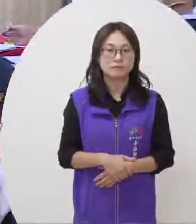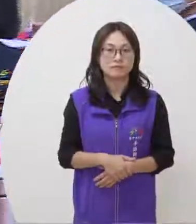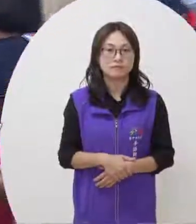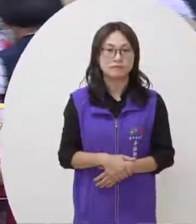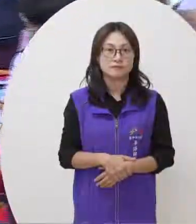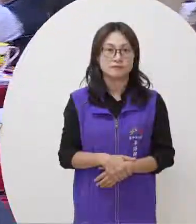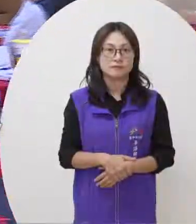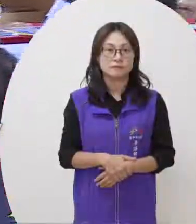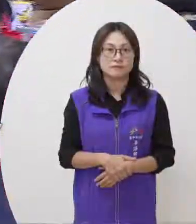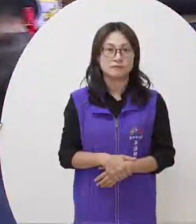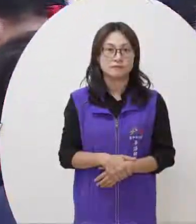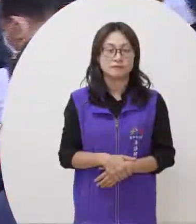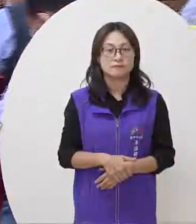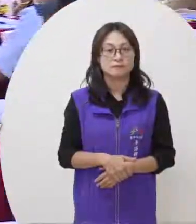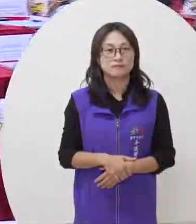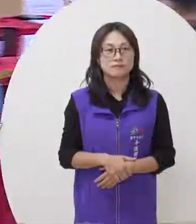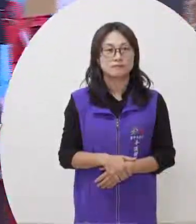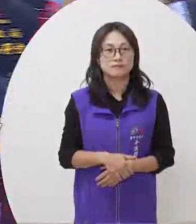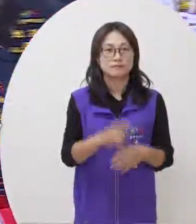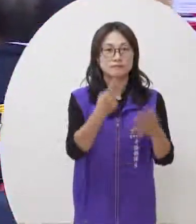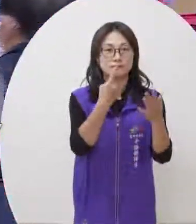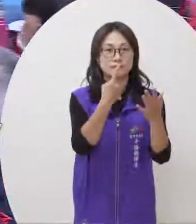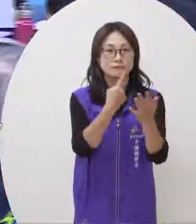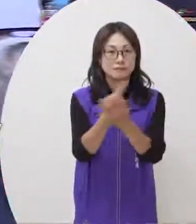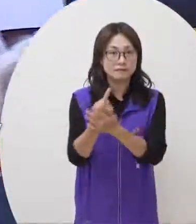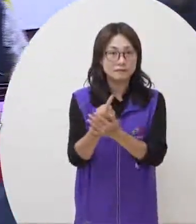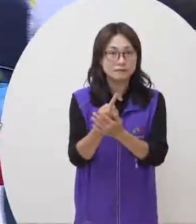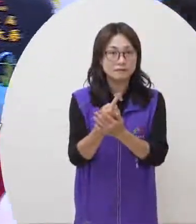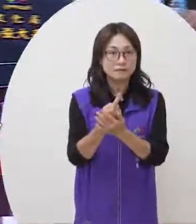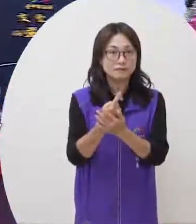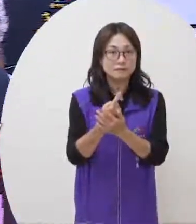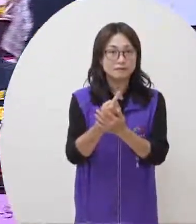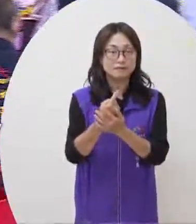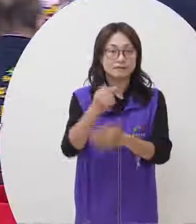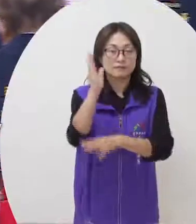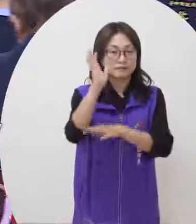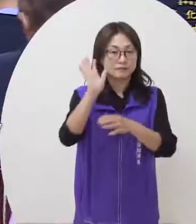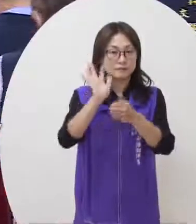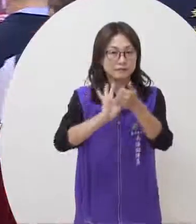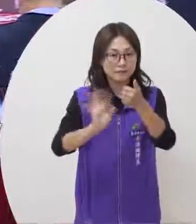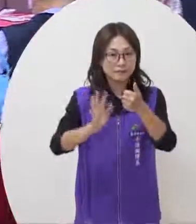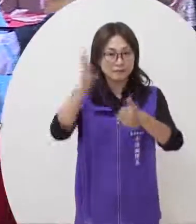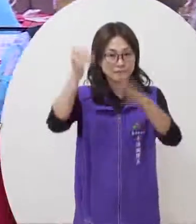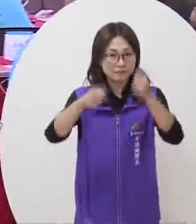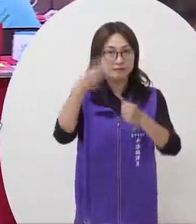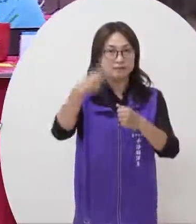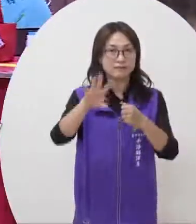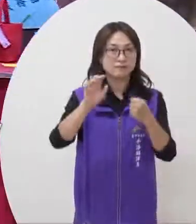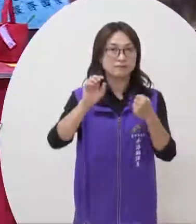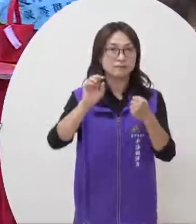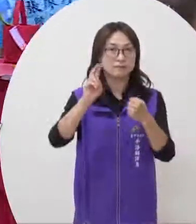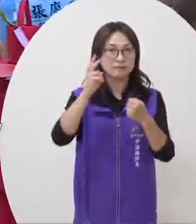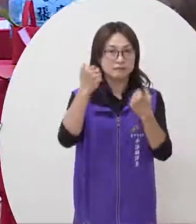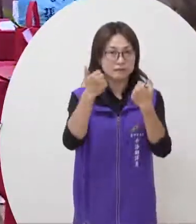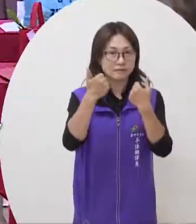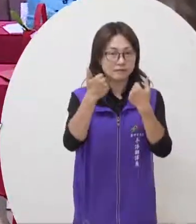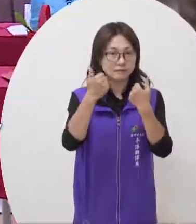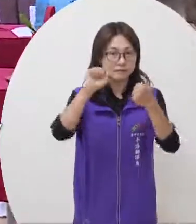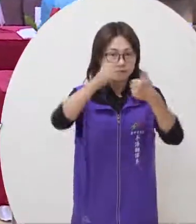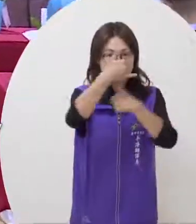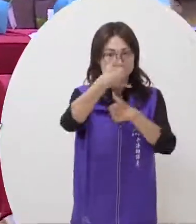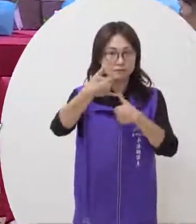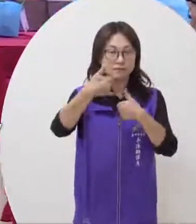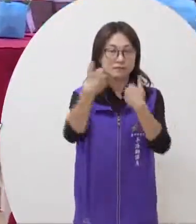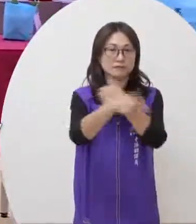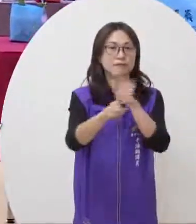好，那这样子哈，来各位局处首各位局处会首长，还有我们各位这个议员代表以及各位里长哈，